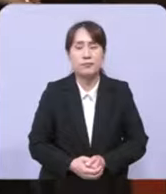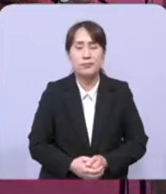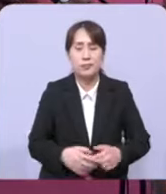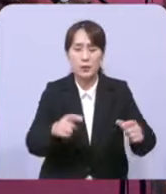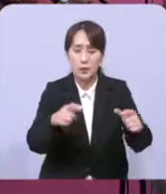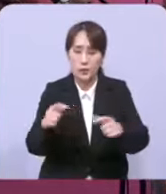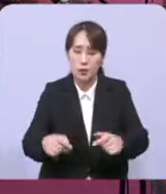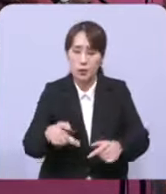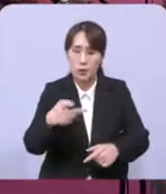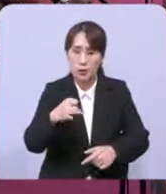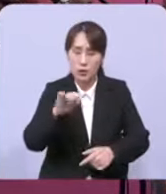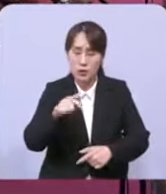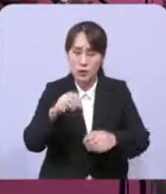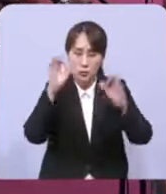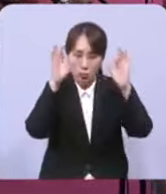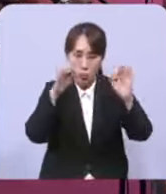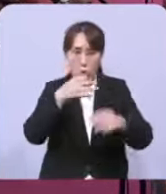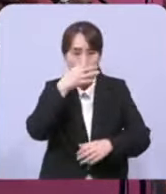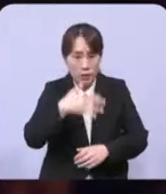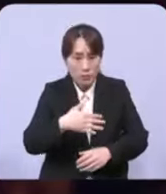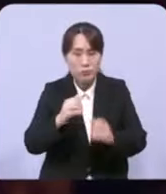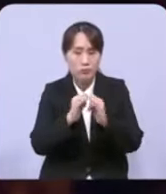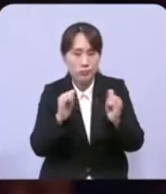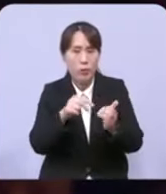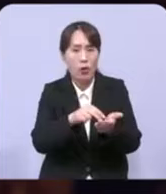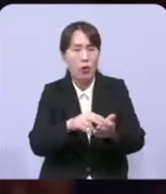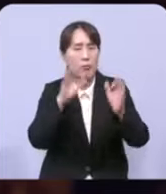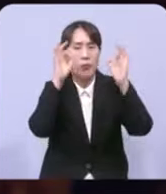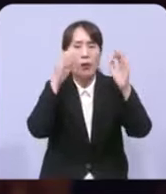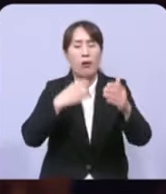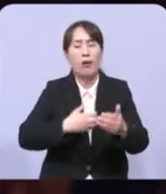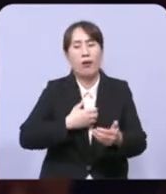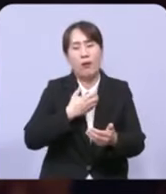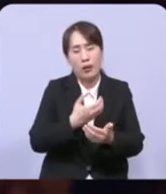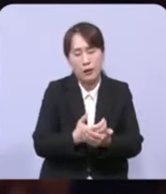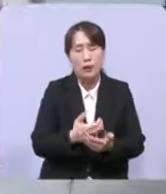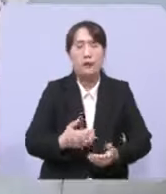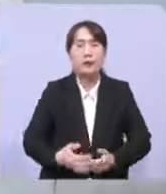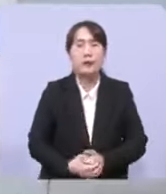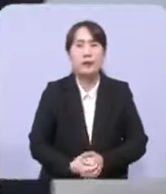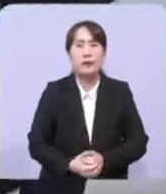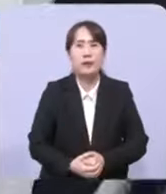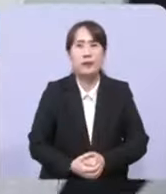지역에서 클래식 공연을 접하기 어려운 주민들에게 감동의 무대였습니다.